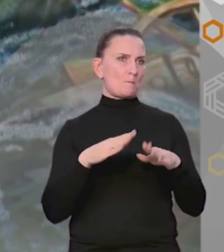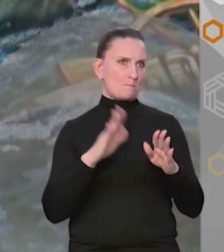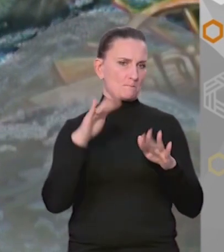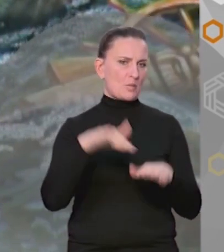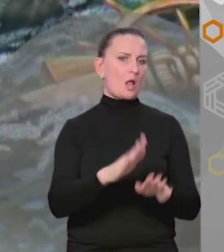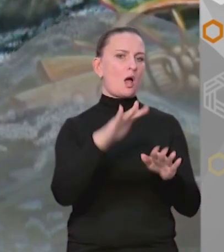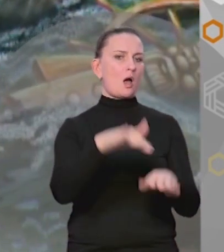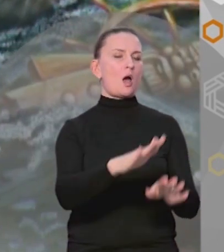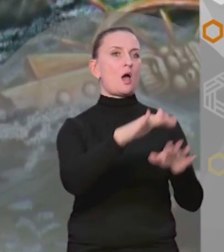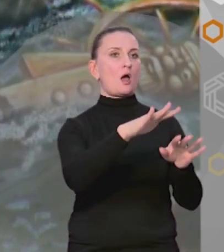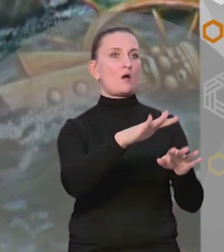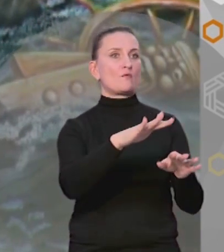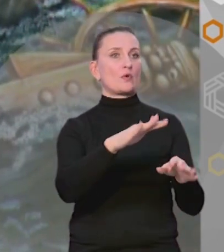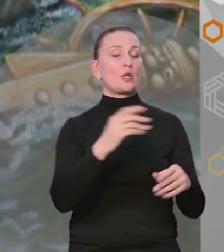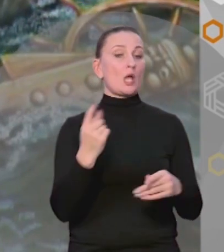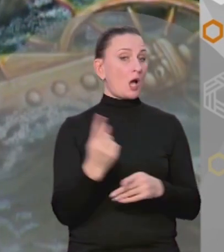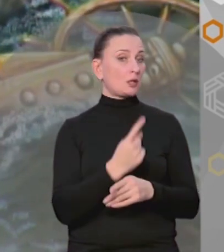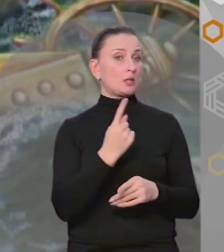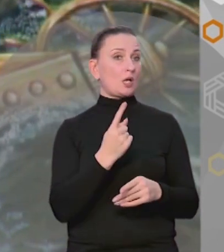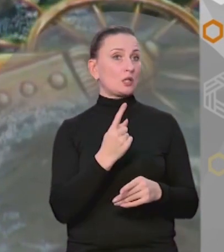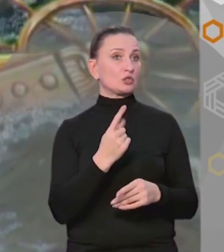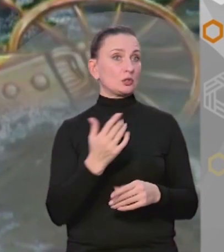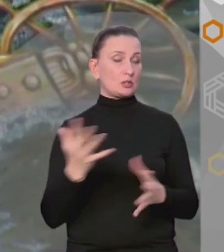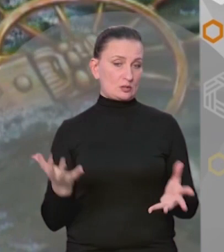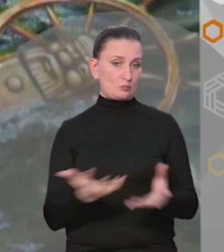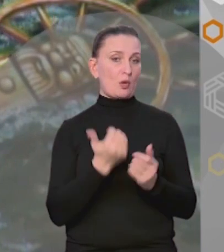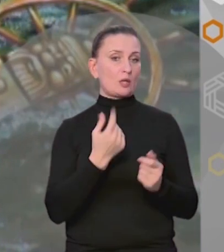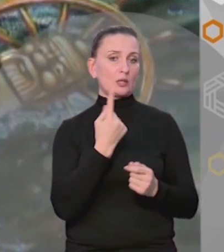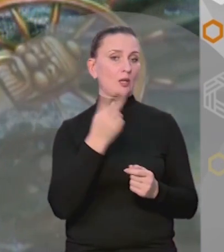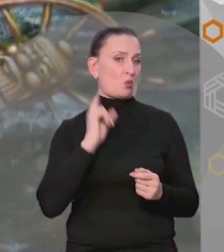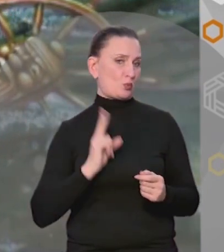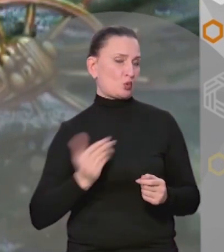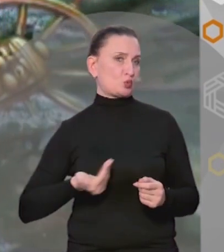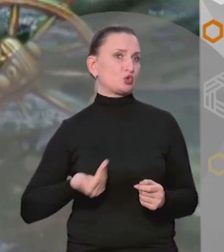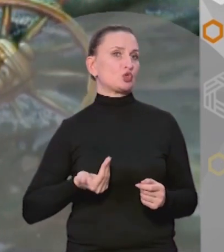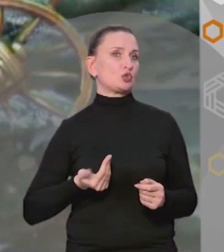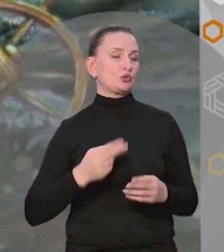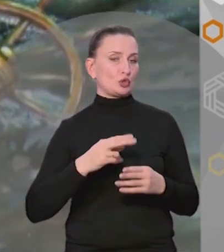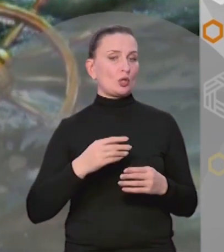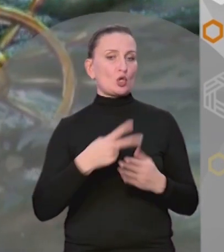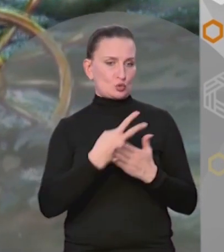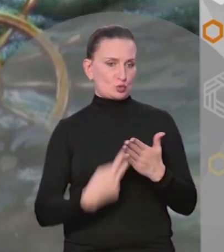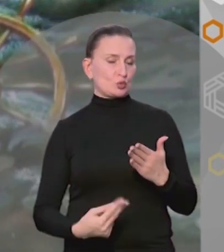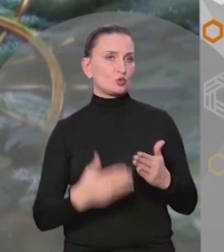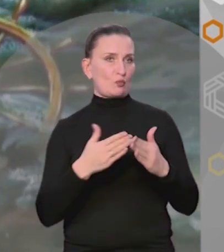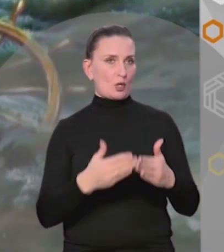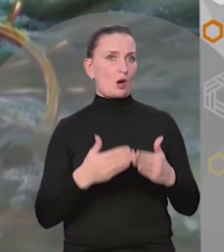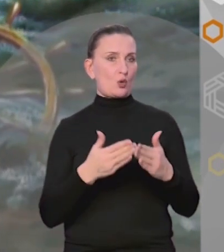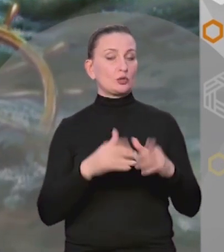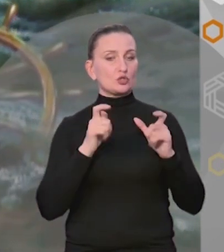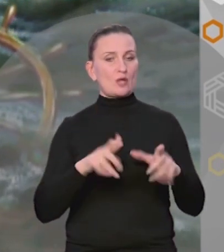однажды страшный ураган спас жизнь одному моряку с тонущего парохода.